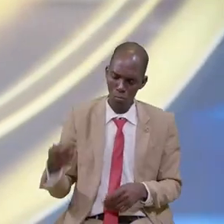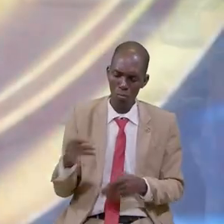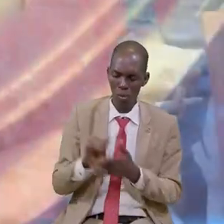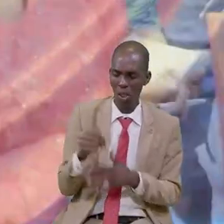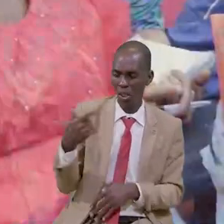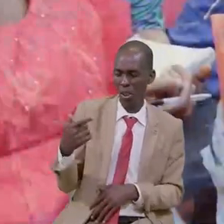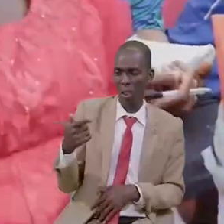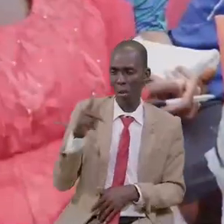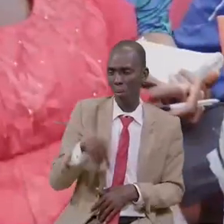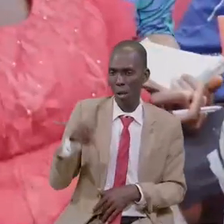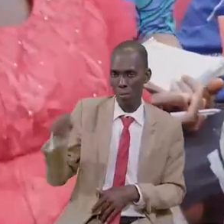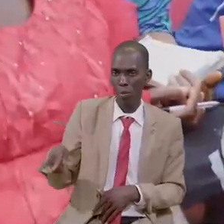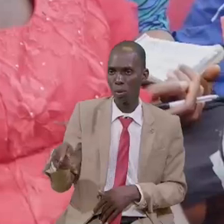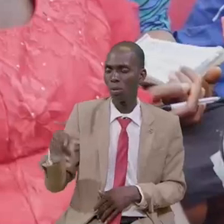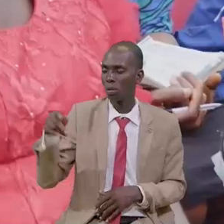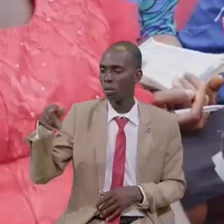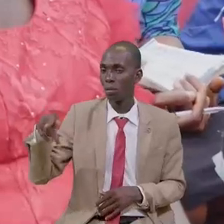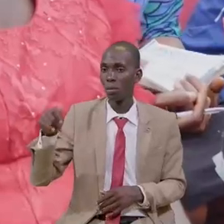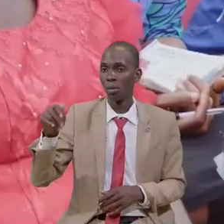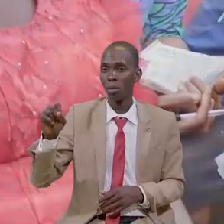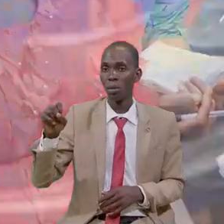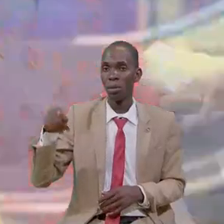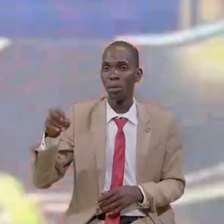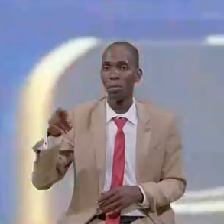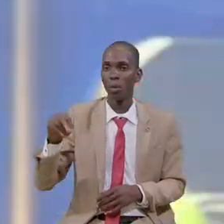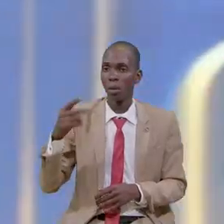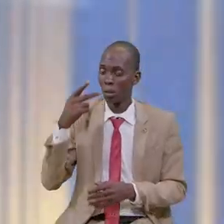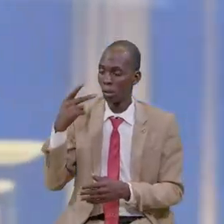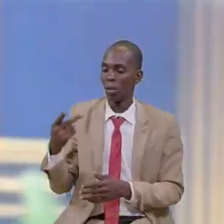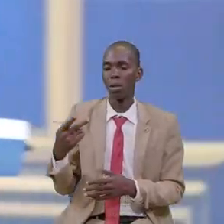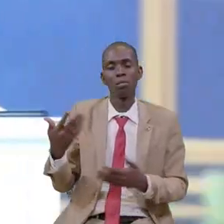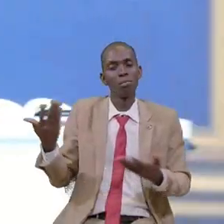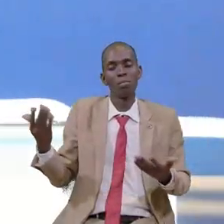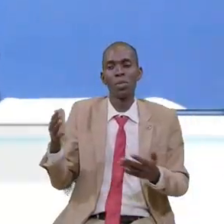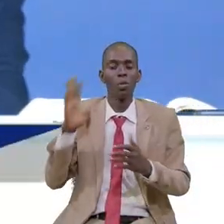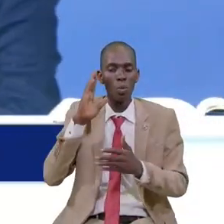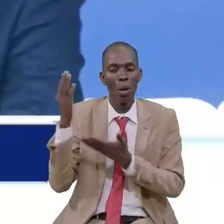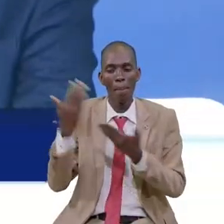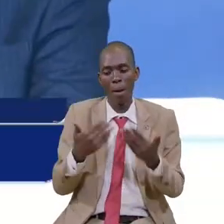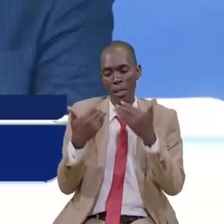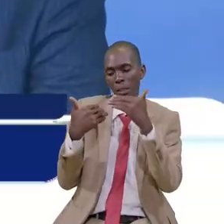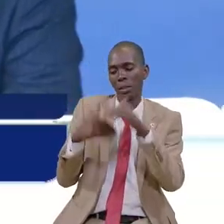limitations viennent. Nous allons briser ces barrières. Troisièmement, c'est